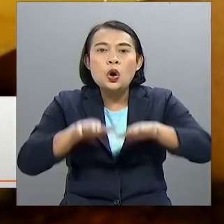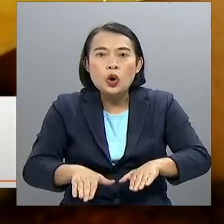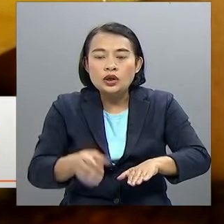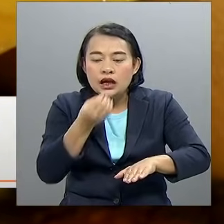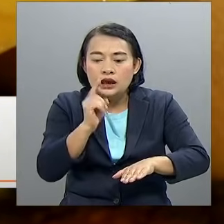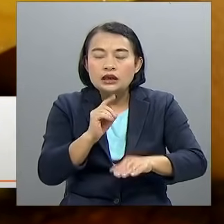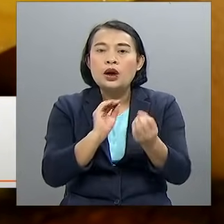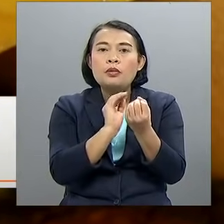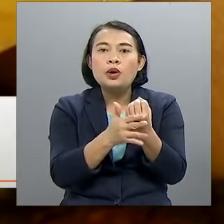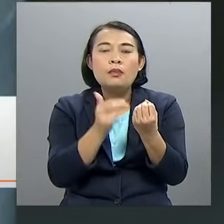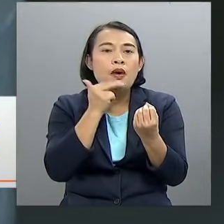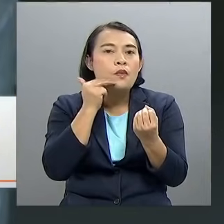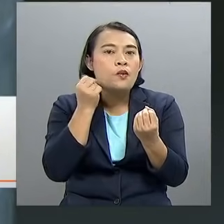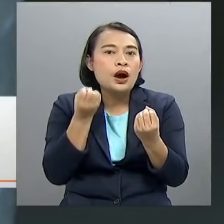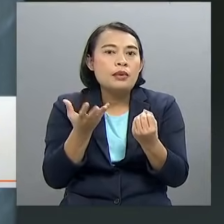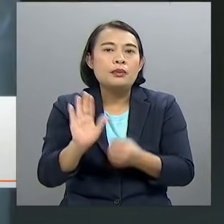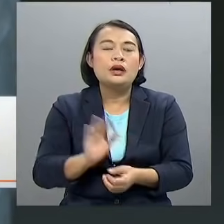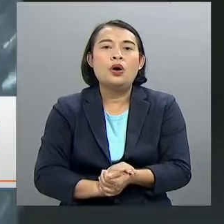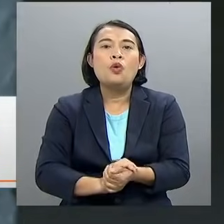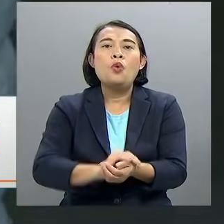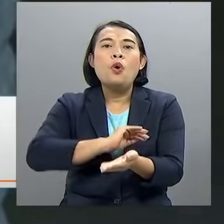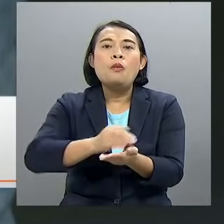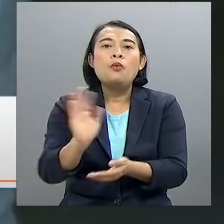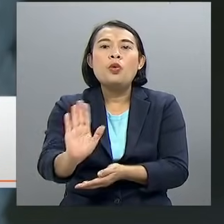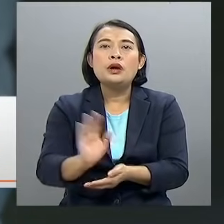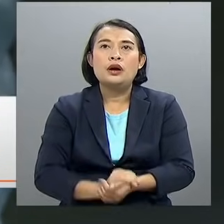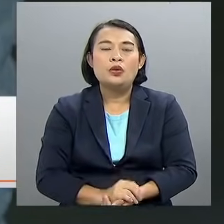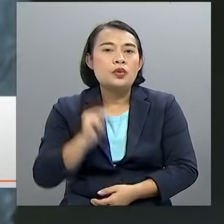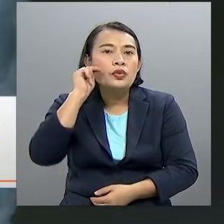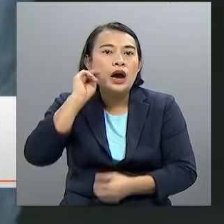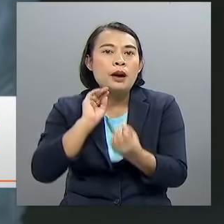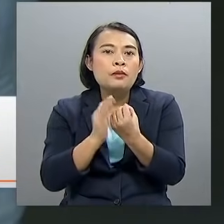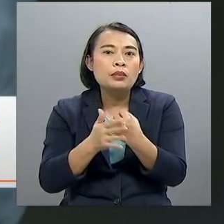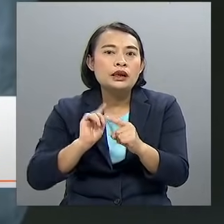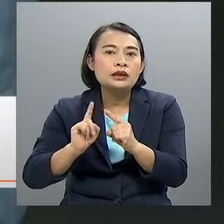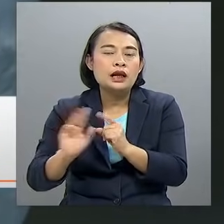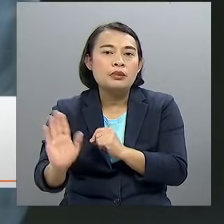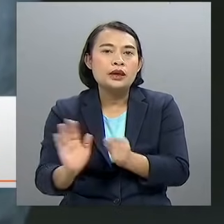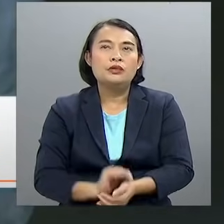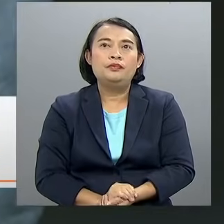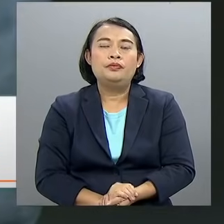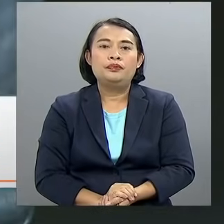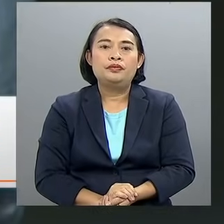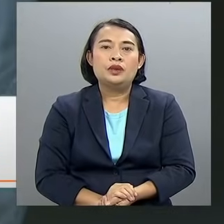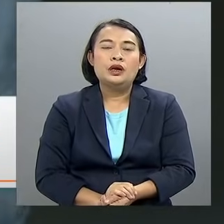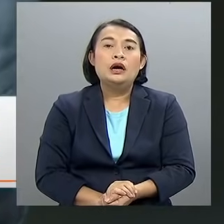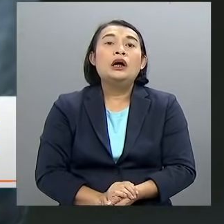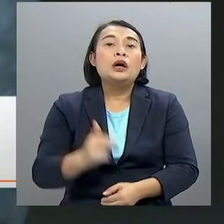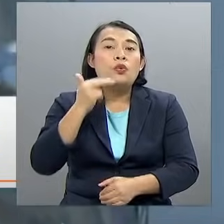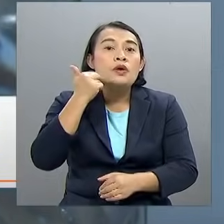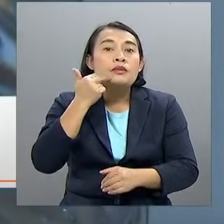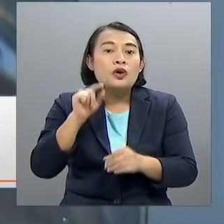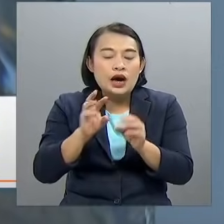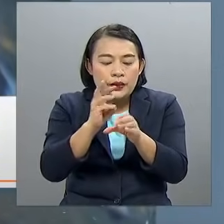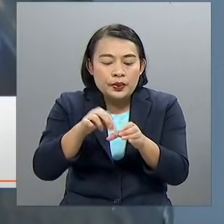มีรสหวานจัดนะอย่างเช่นมะม่วงแบบนี้นะครับน้ำผลไม้และเครื่องดื่มที่มีส่วนผสมของน้ำตาลฟรุกโตสเช่นชาเขียว